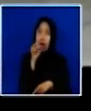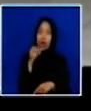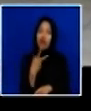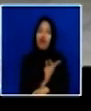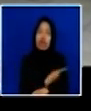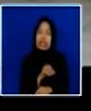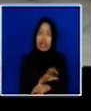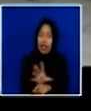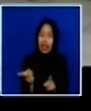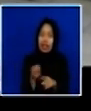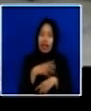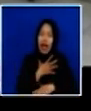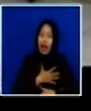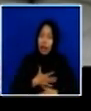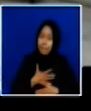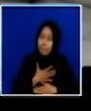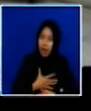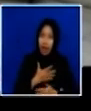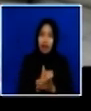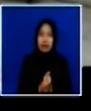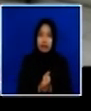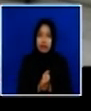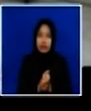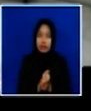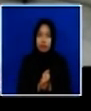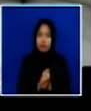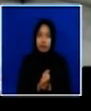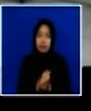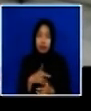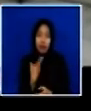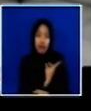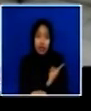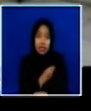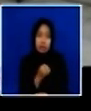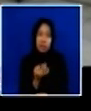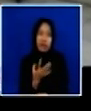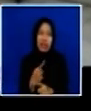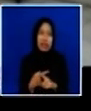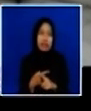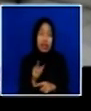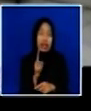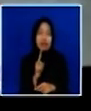juga Amanda nelayan juga aman yang pertama kali